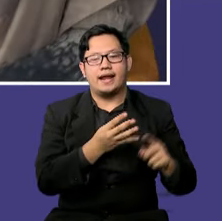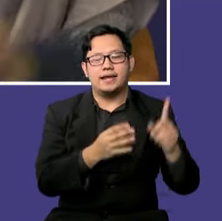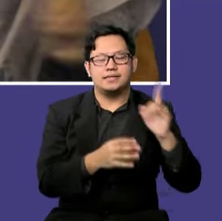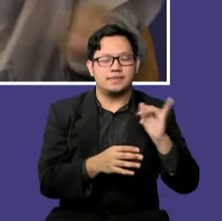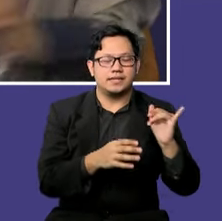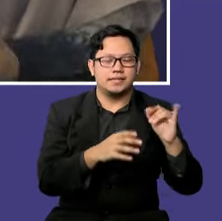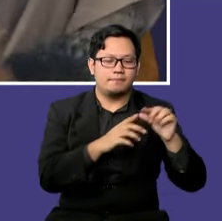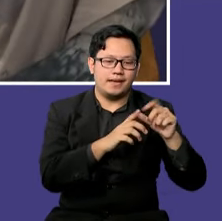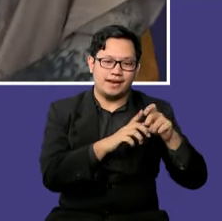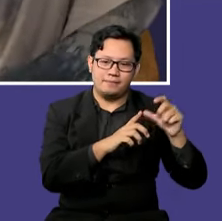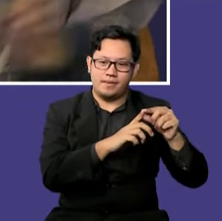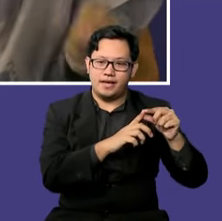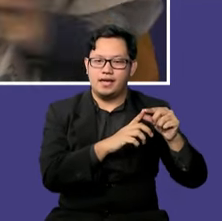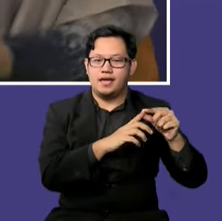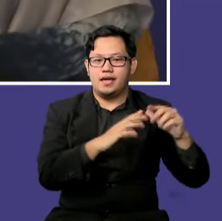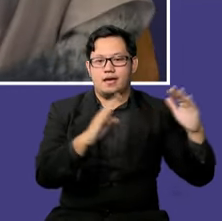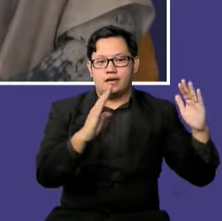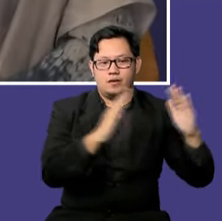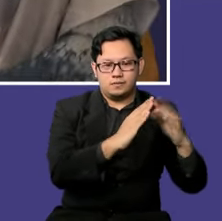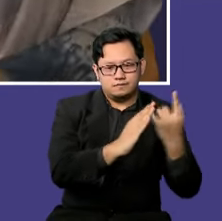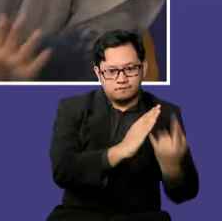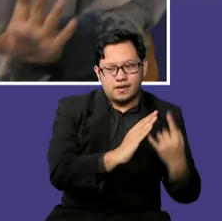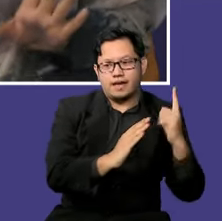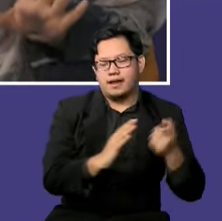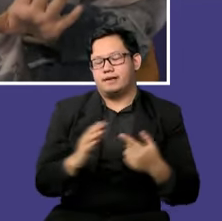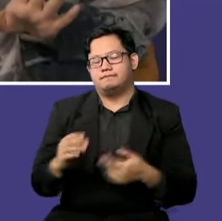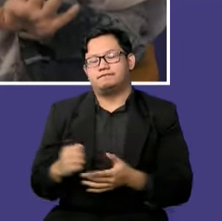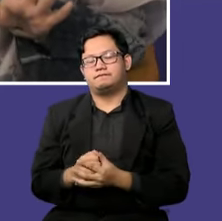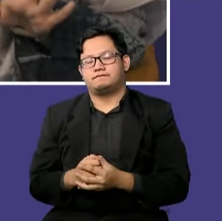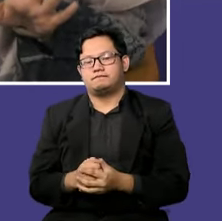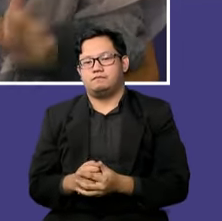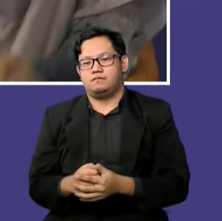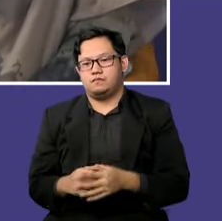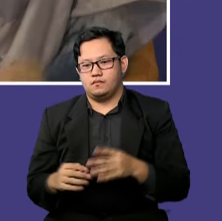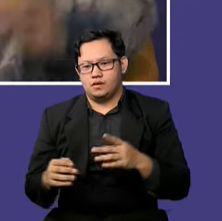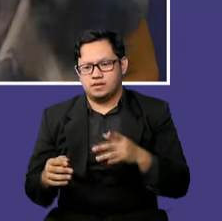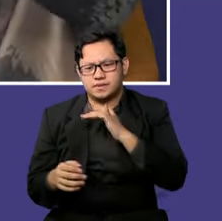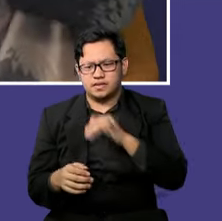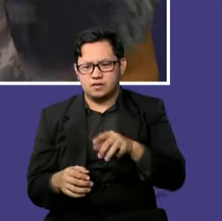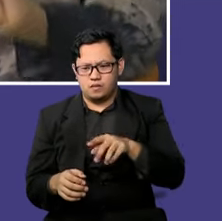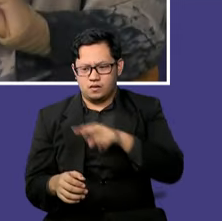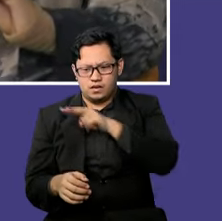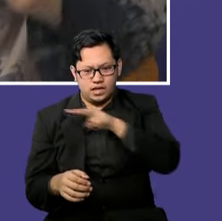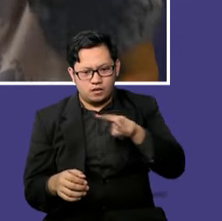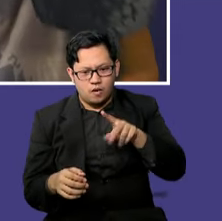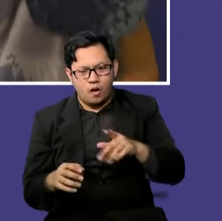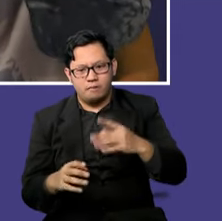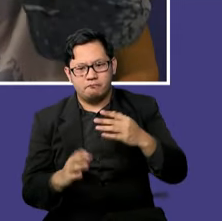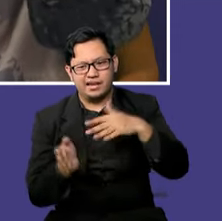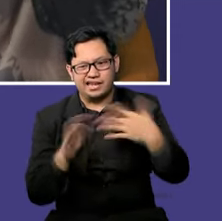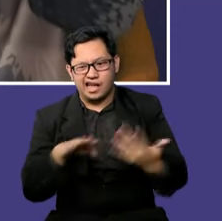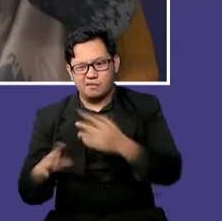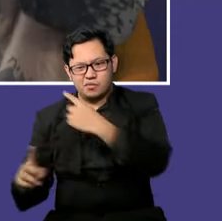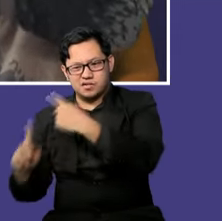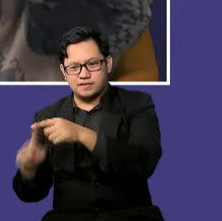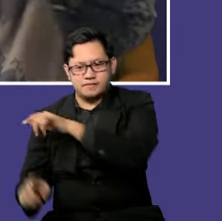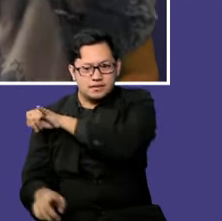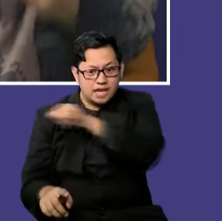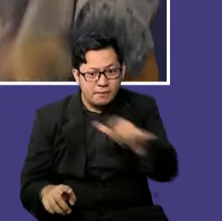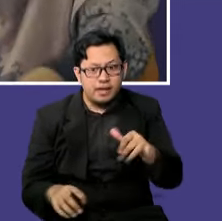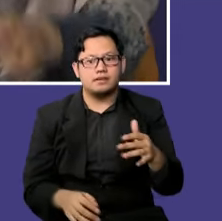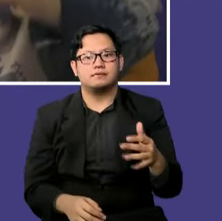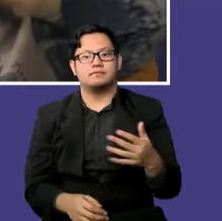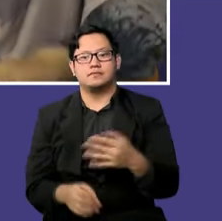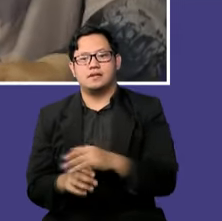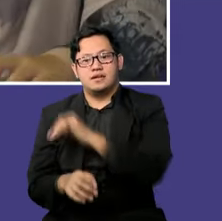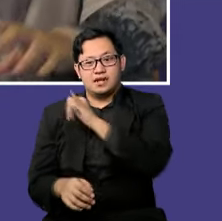yang dirawat ada PDP meninggal ada odp meninggal ada nah Apakah bisa disamakan meninggal yang positif dari surveilens yang sudah terkonfirmasi